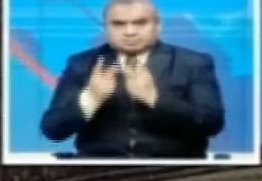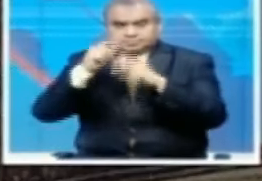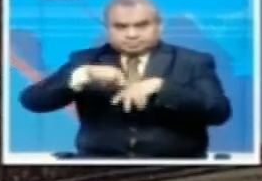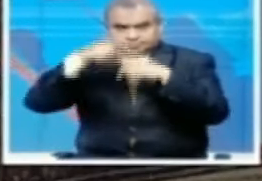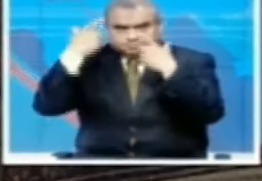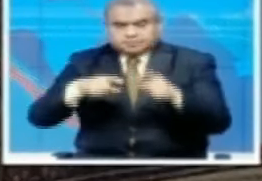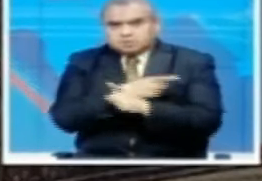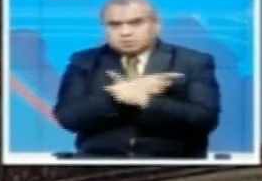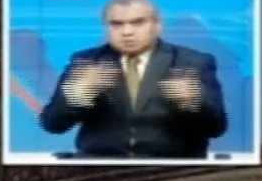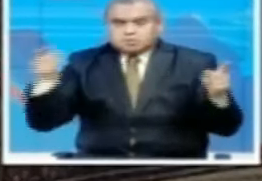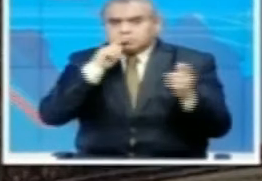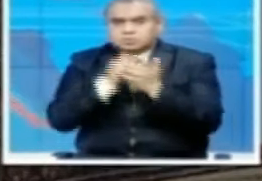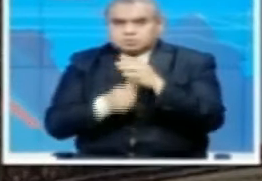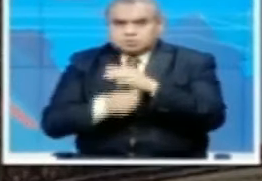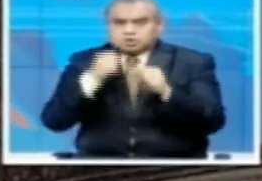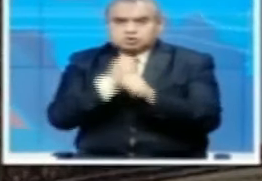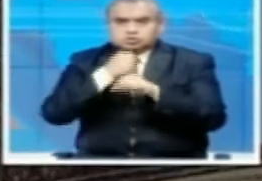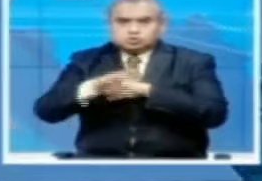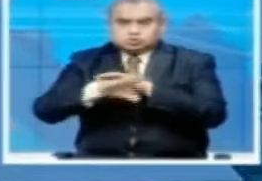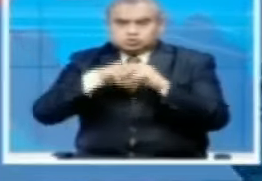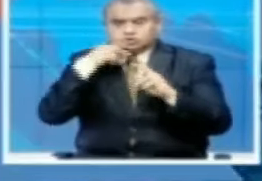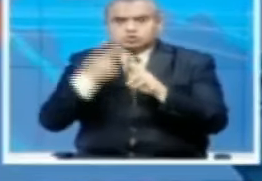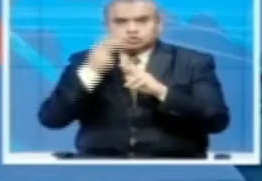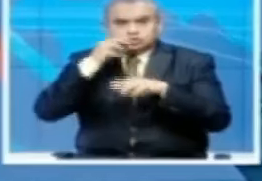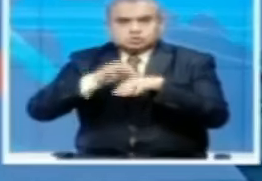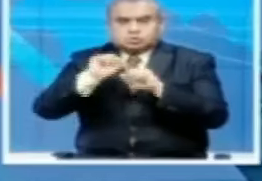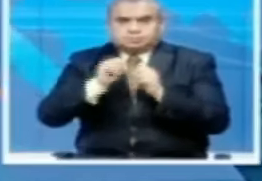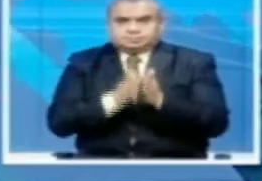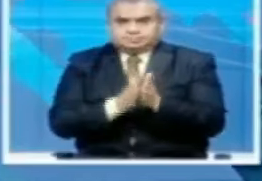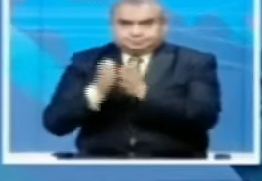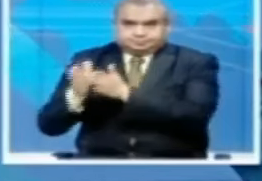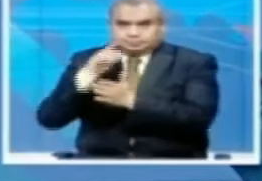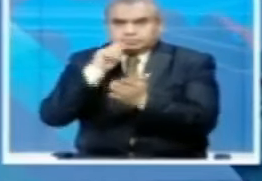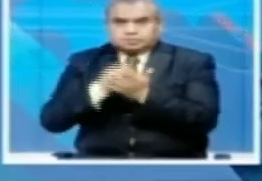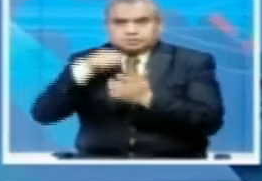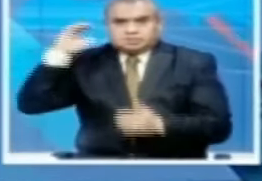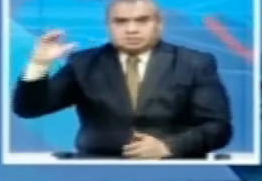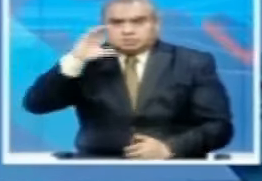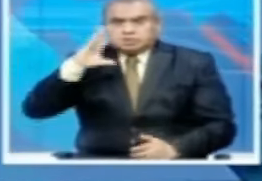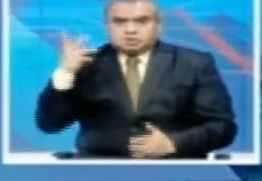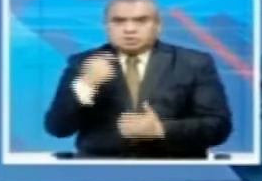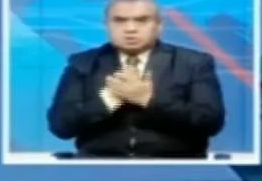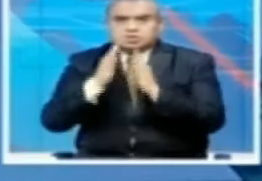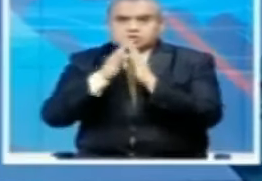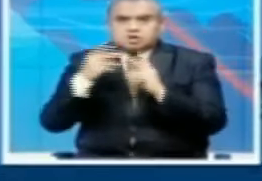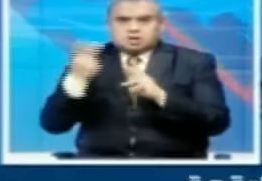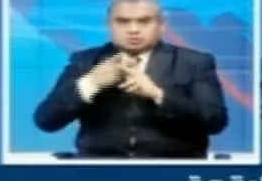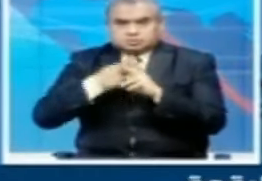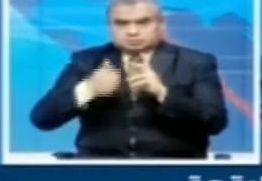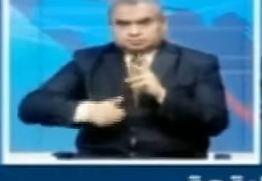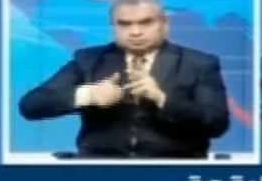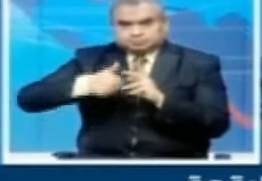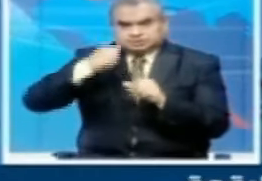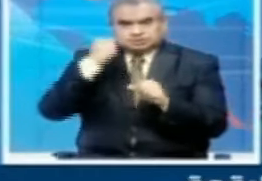المنطقة لصالح جميع شعوبها. أكد الرئيس عبد الفتاح السيسي قدرة الشعب المصري على تحقيق